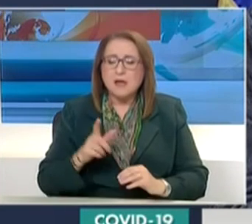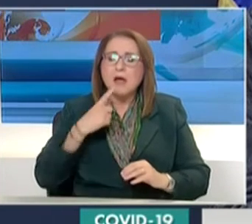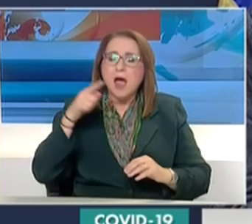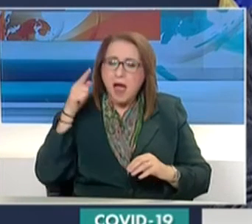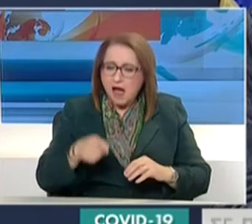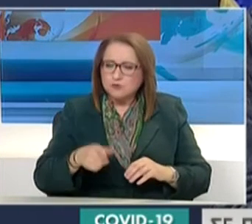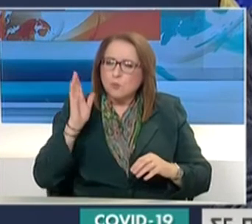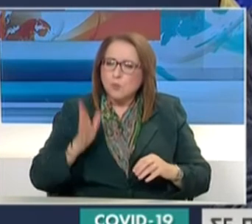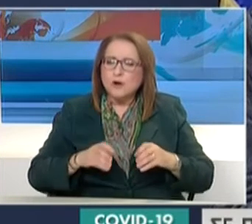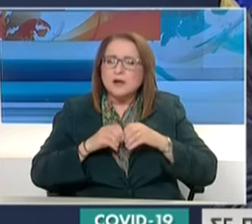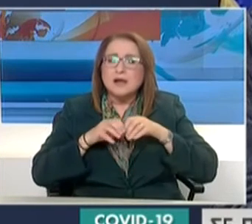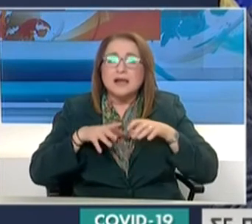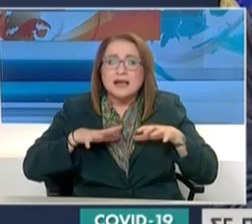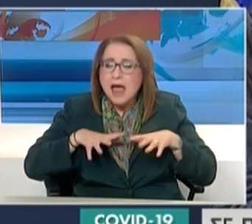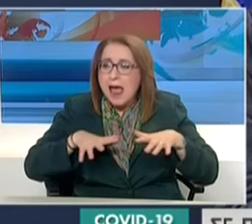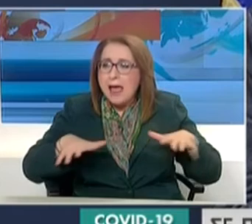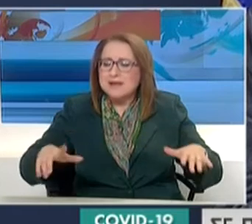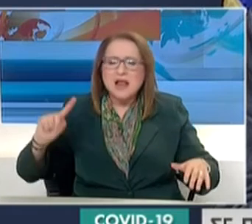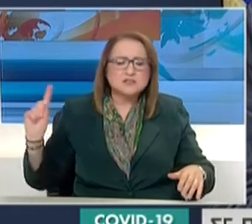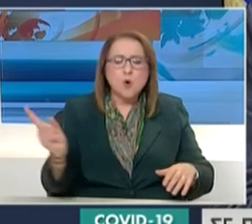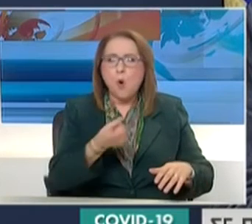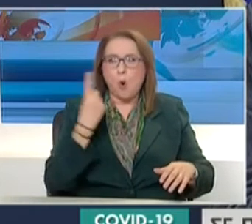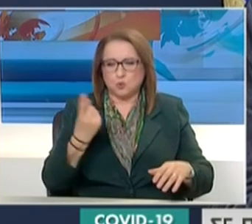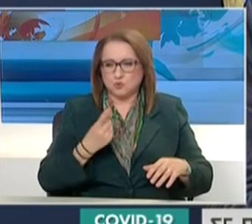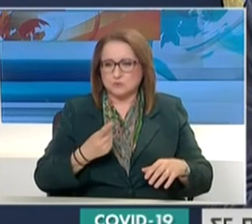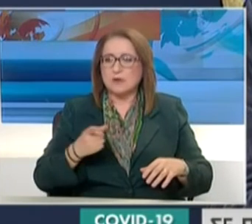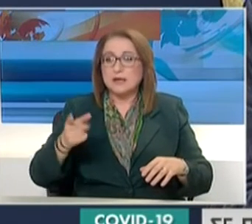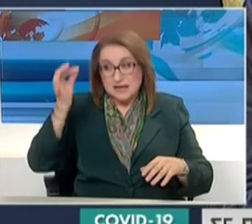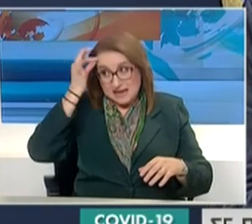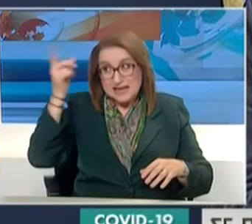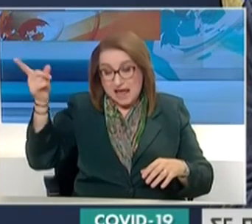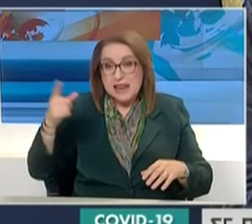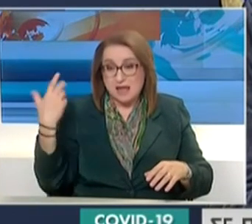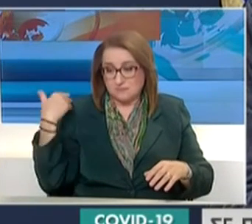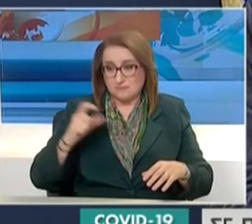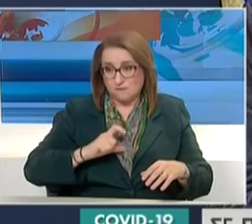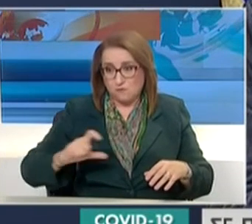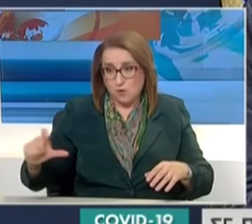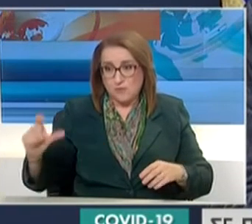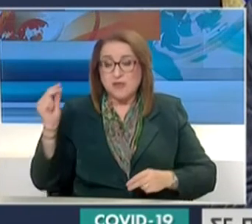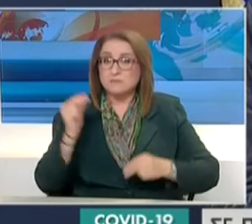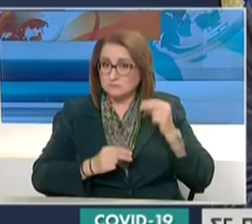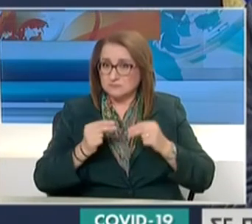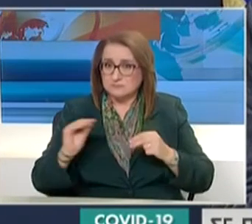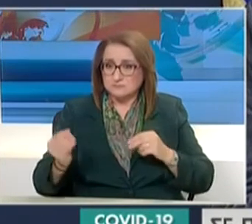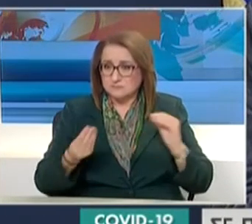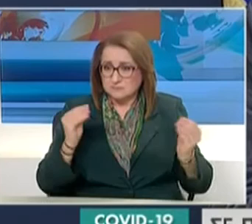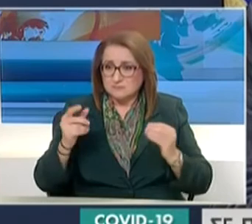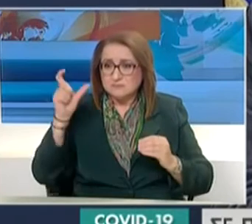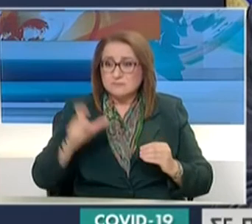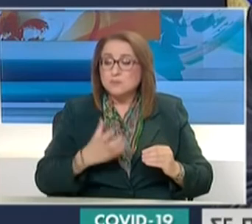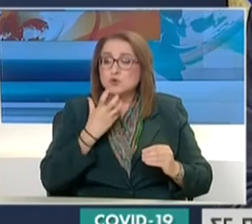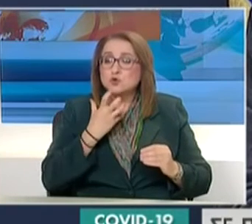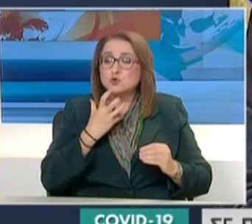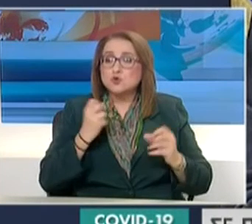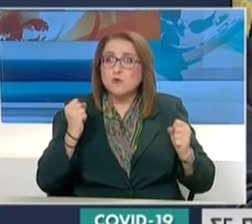όλους. Όντως υπάρχουν κάποια ενισχυτικά δεδομένα, ιδιαίτερα από τη Γαλλία την τελευταία εβδομάδα, ότι υπάρχουν και κάποιοι άνθρωποι που είναι σοβαρά στην υγεία